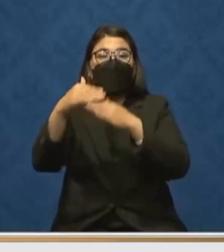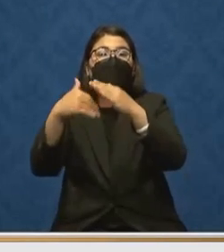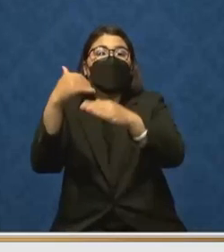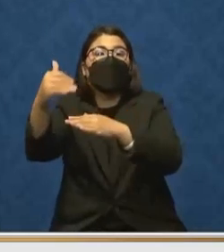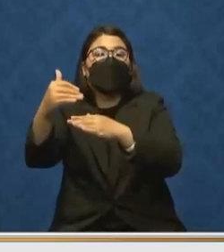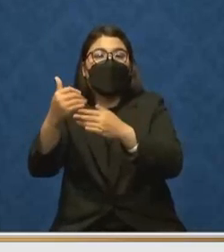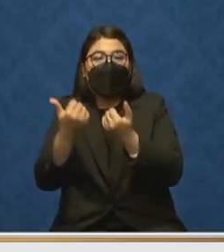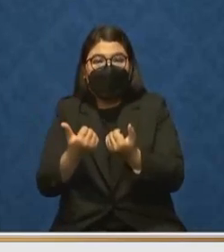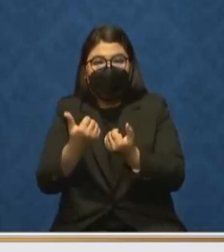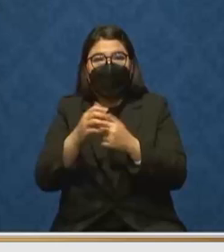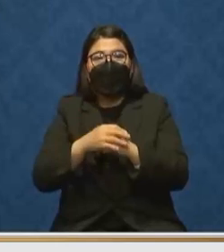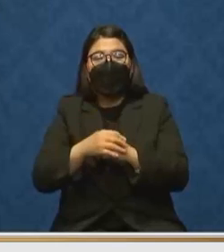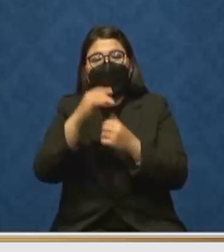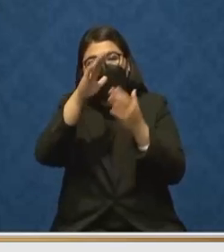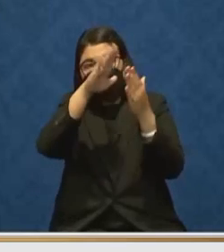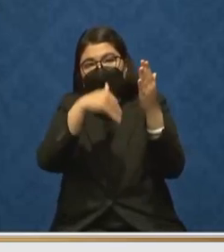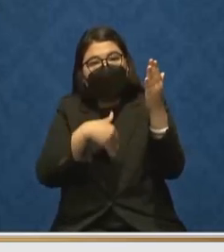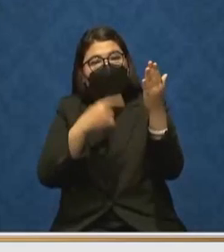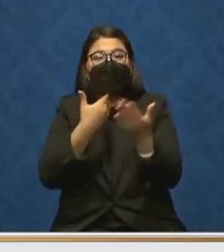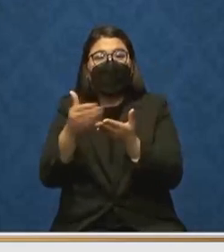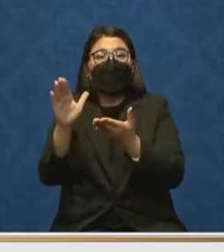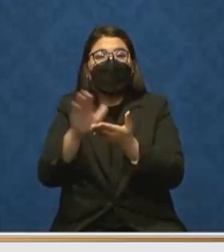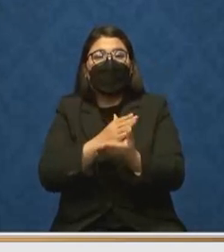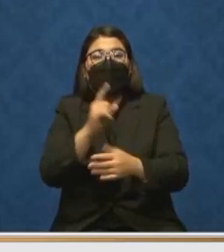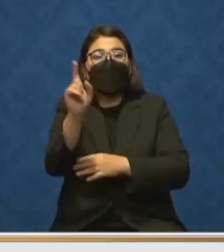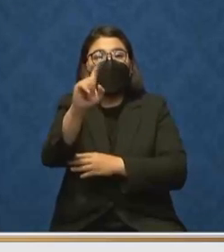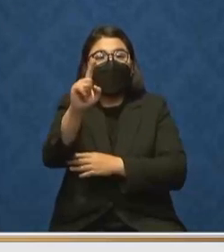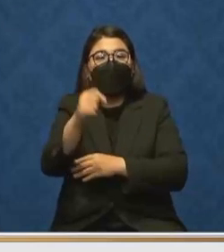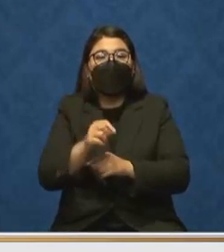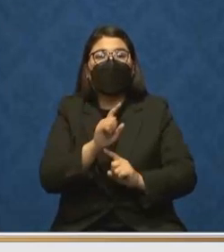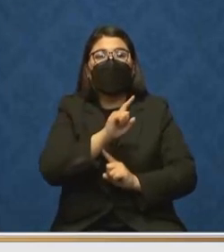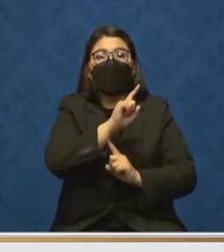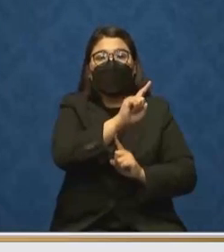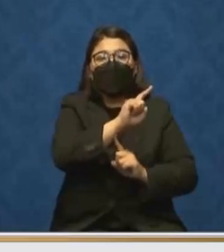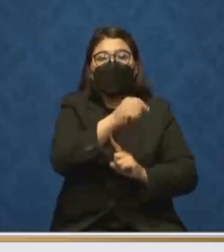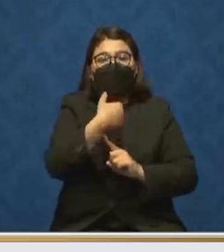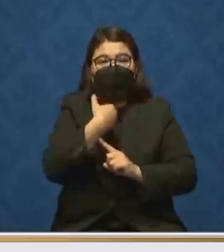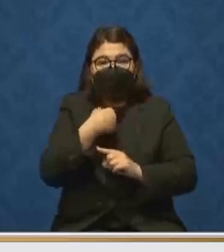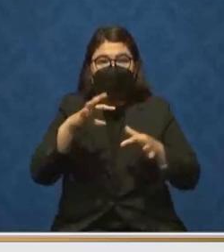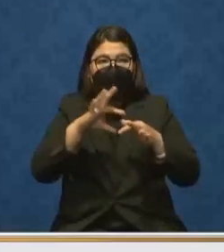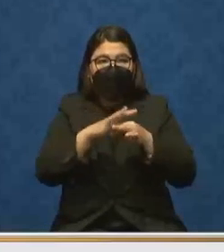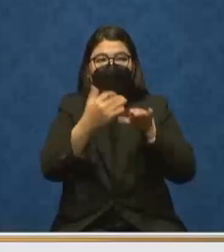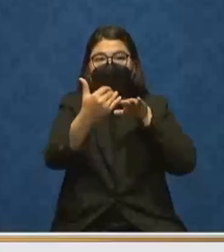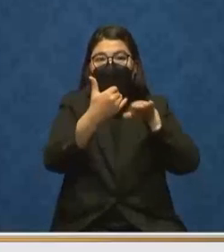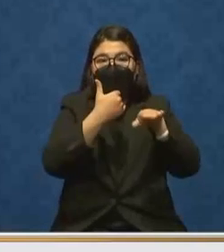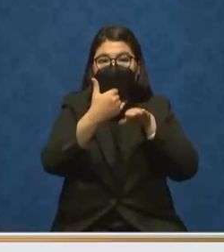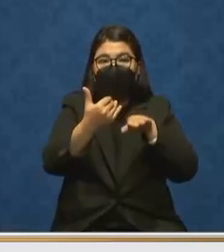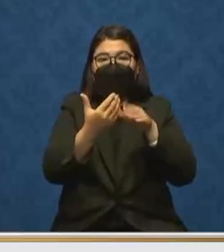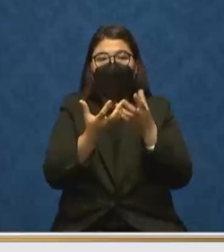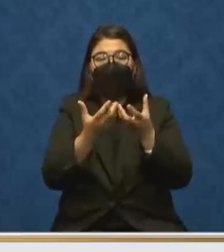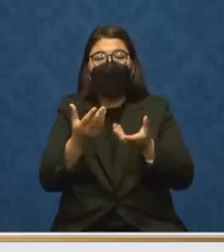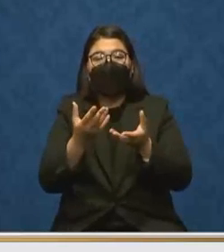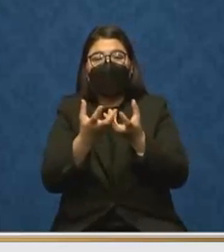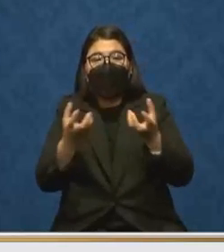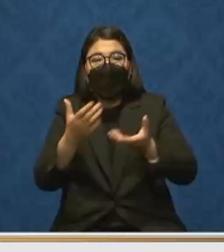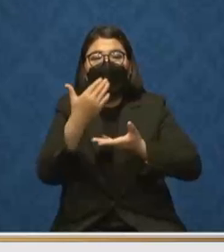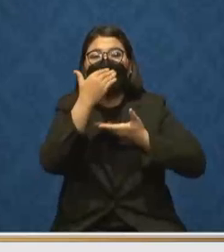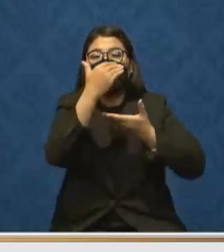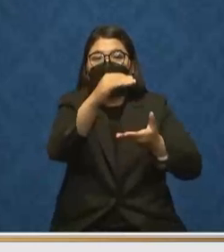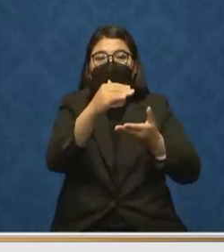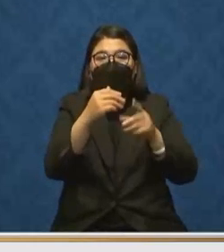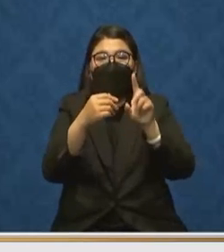คของประเทศจำแนกตามแผนงานดังนี้ 1. การพัฒนาด้านคมนาคมและระบบโลจิสติกงบประมาณ